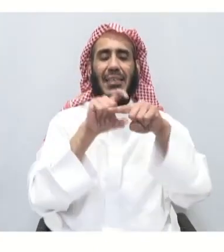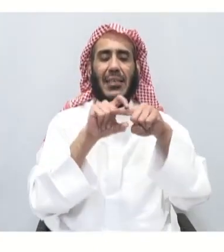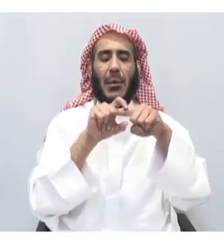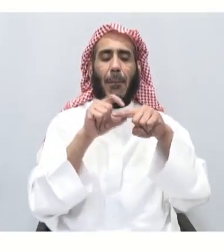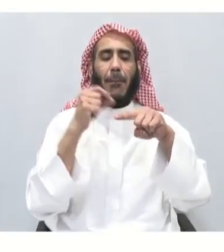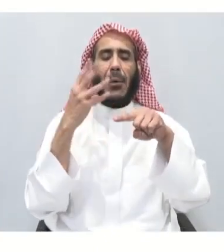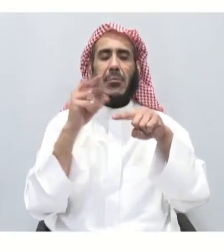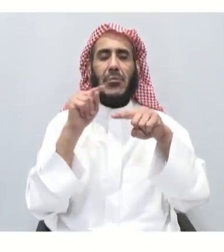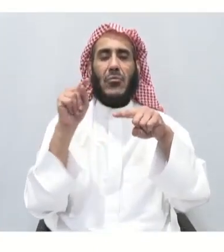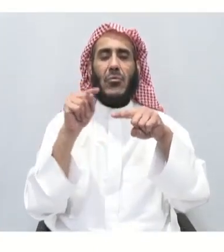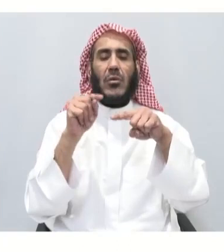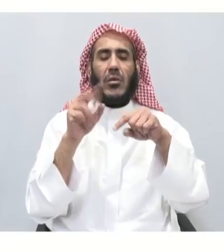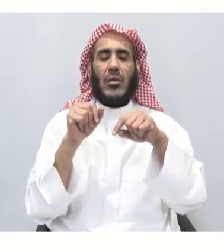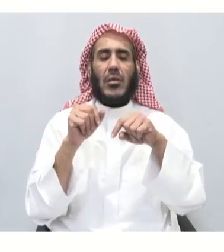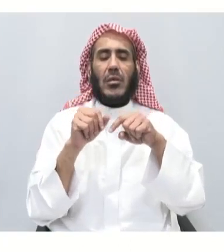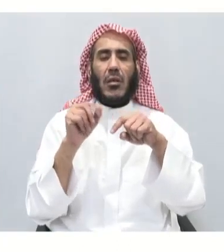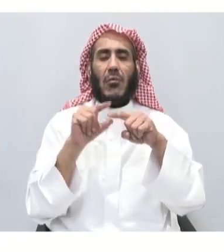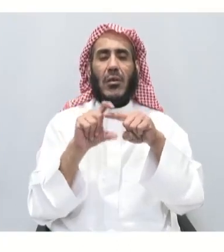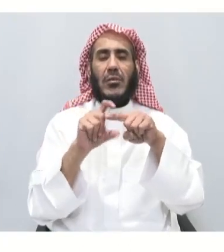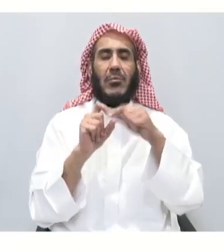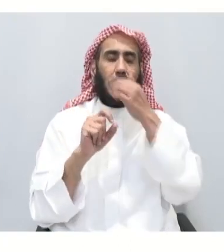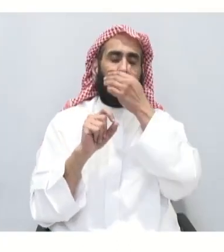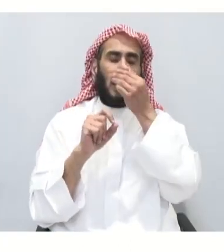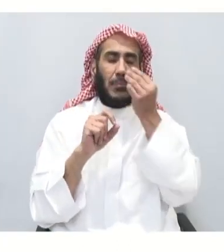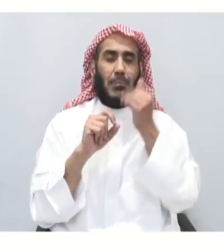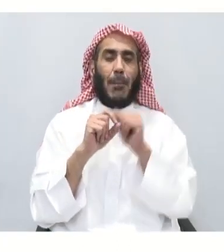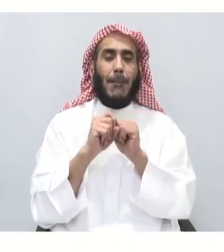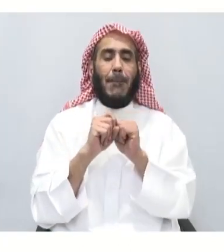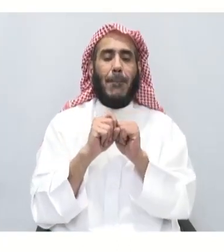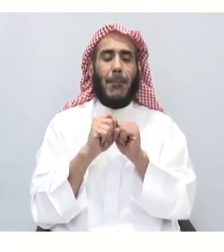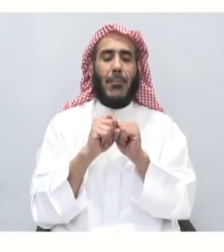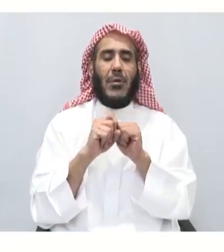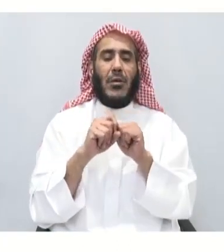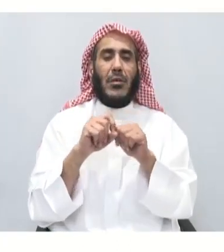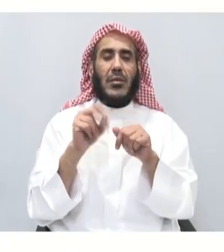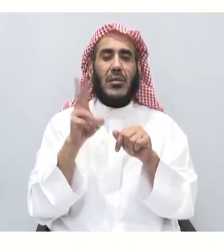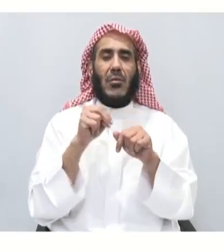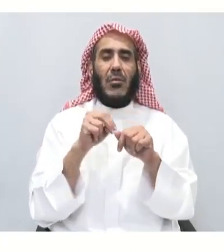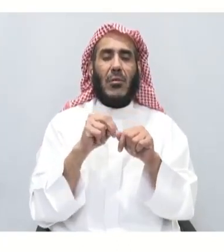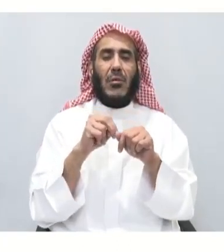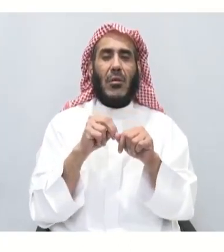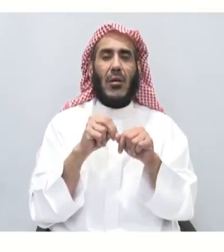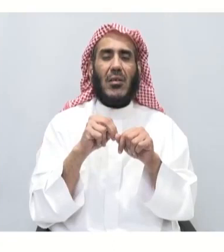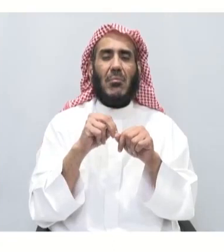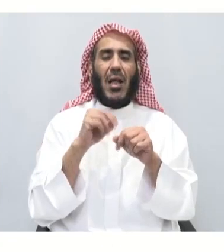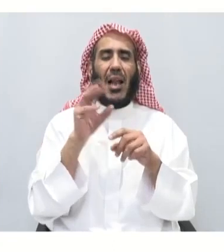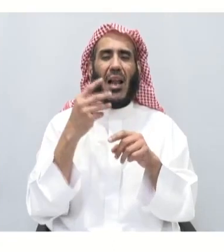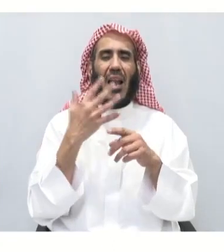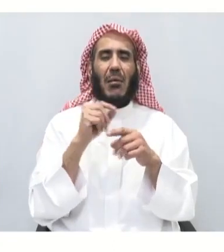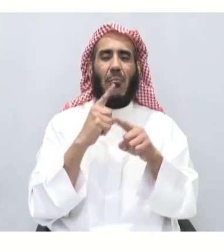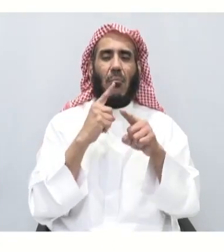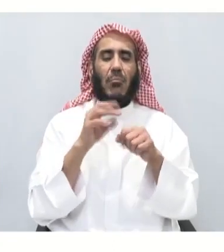هنا واقسم هنا طرفين بالتالي عشان اخلص من الخمسه